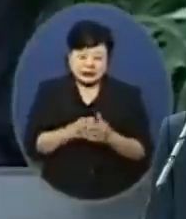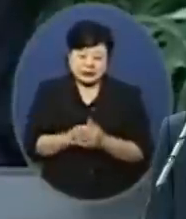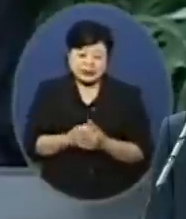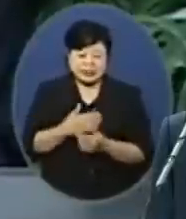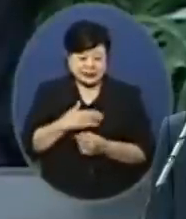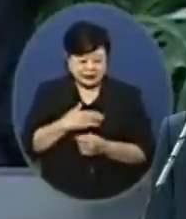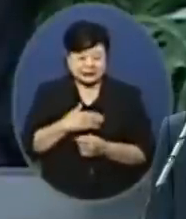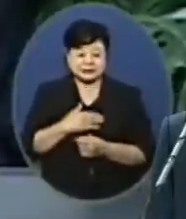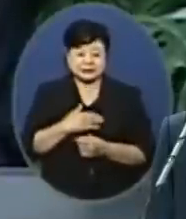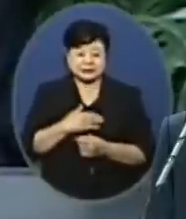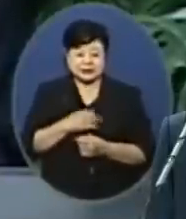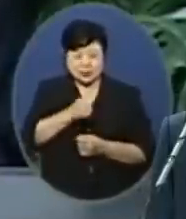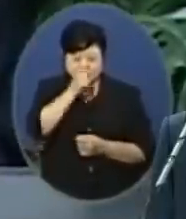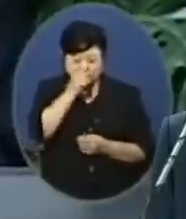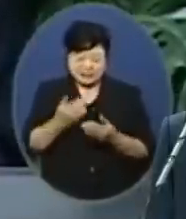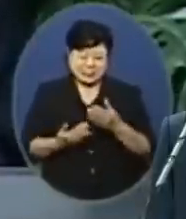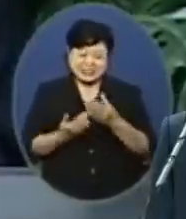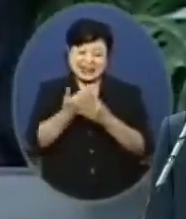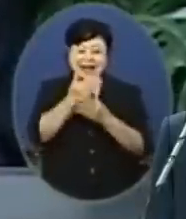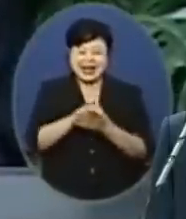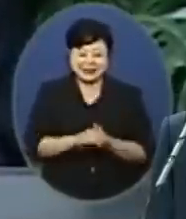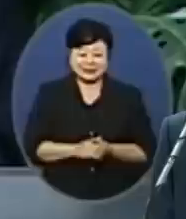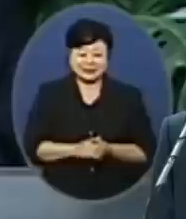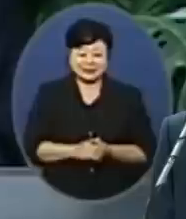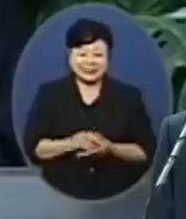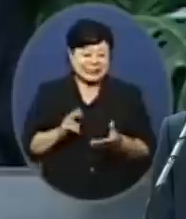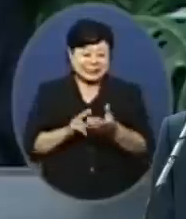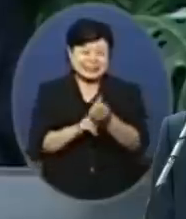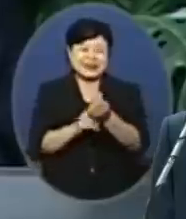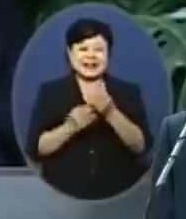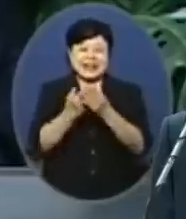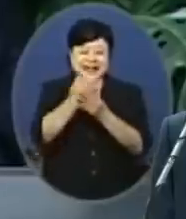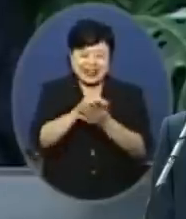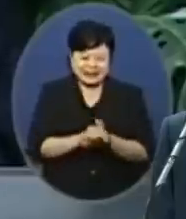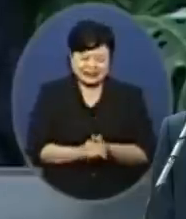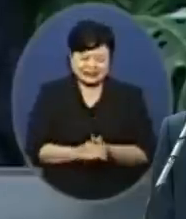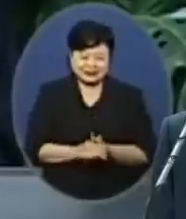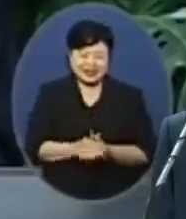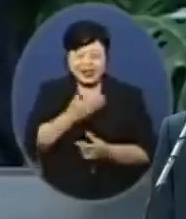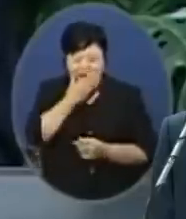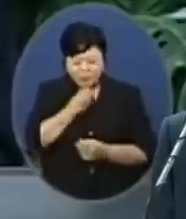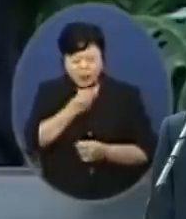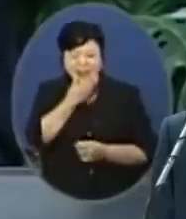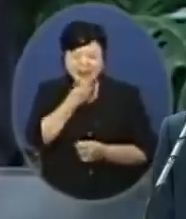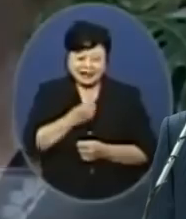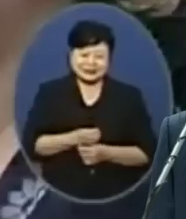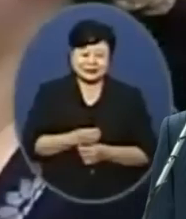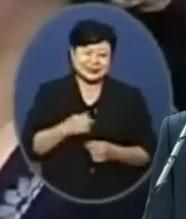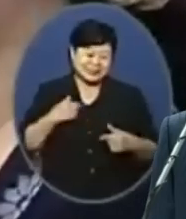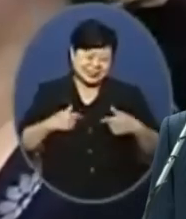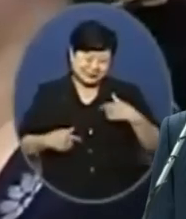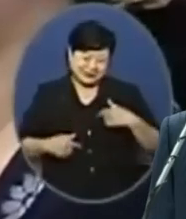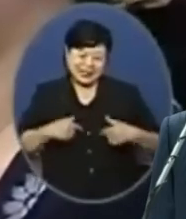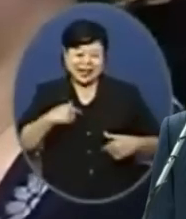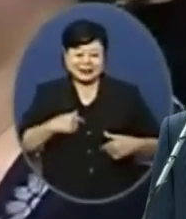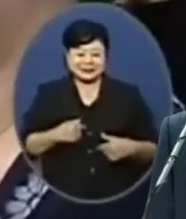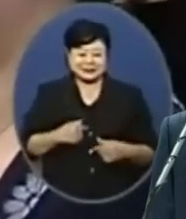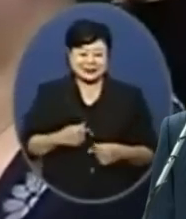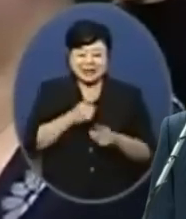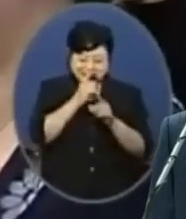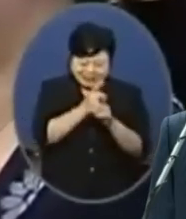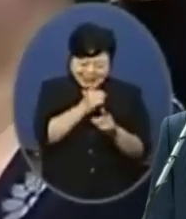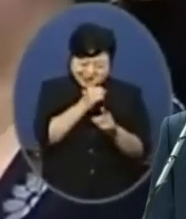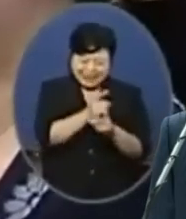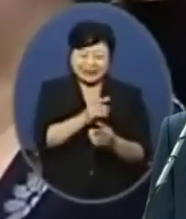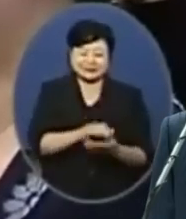나는 좋은 일이 일어난다. 기적이 일어난다. 나는 행복하다. 나는 기쁘다. 나는